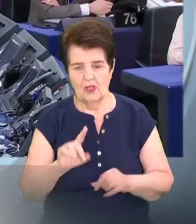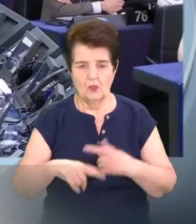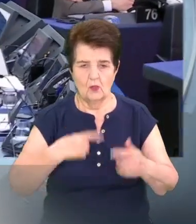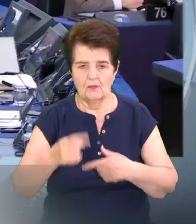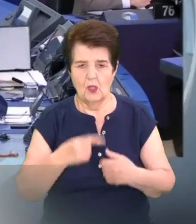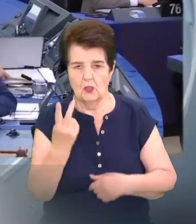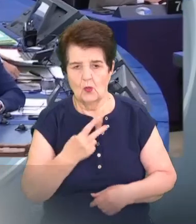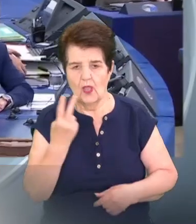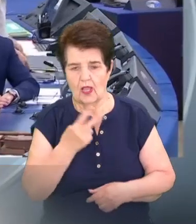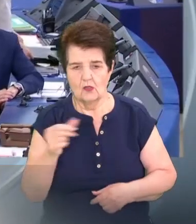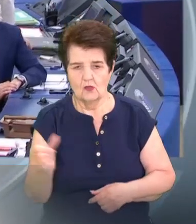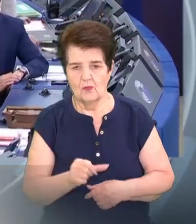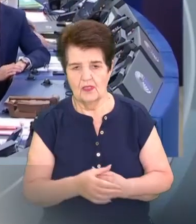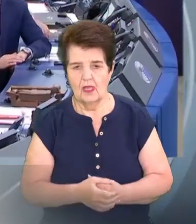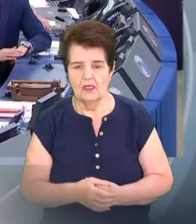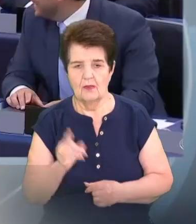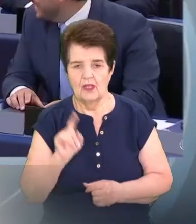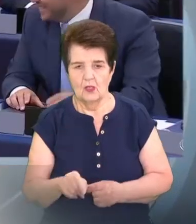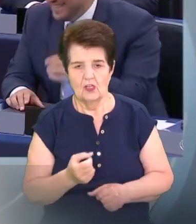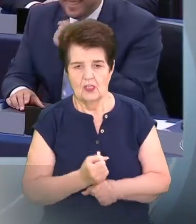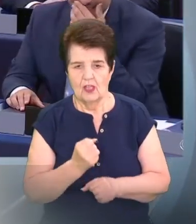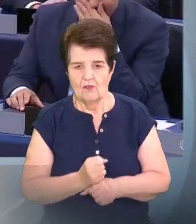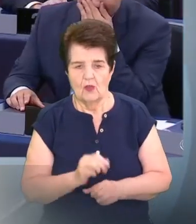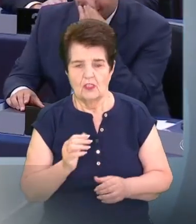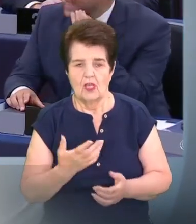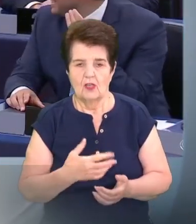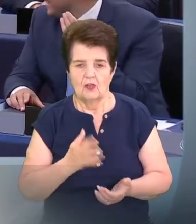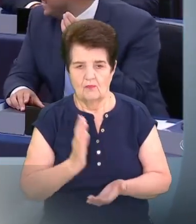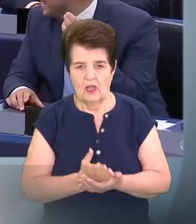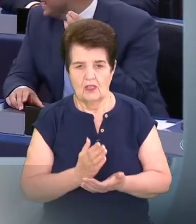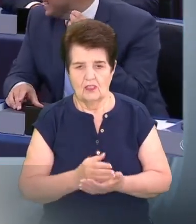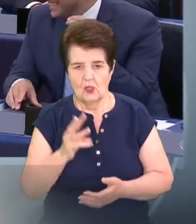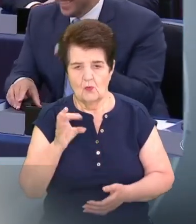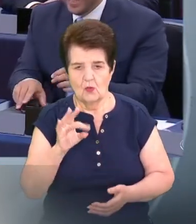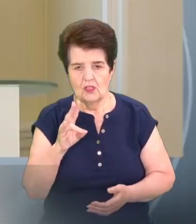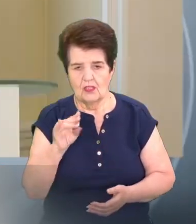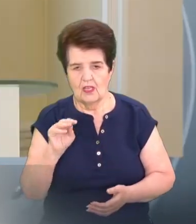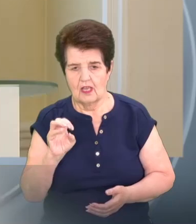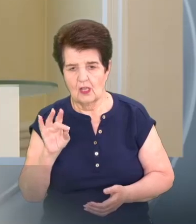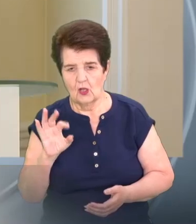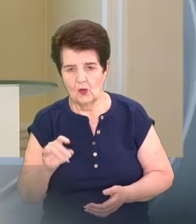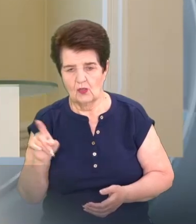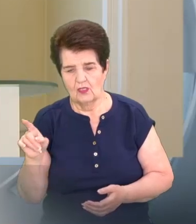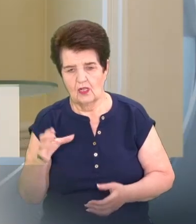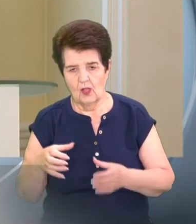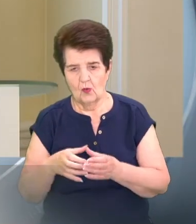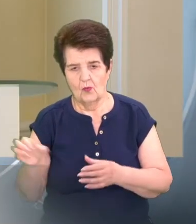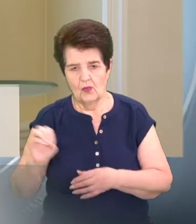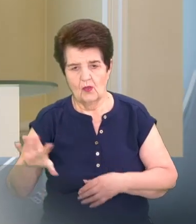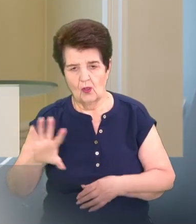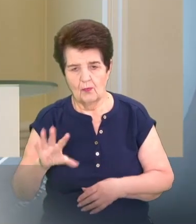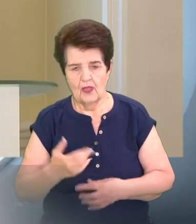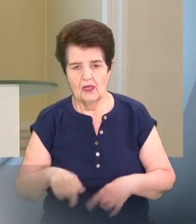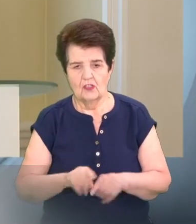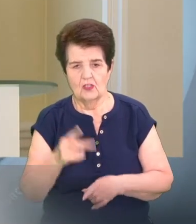următorii 2 ani și jumătate. Pentru această funcție mai candidează și Irene Montero de la grupul Stângii Europene. Cele două